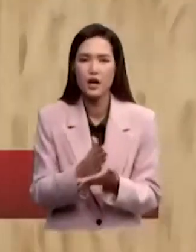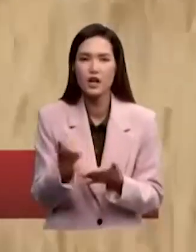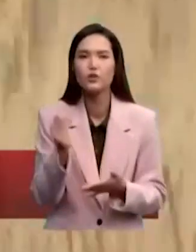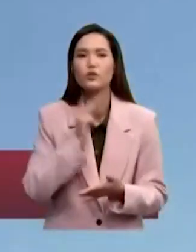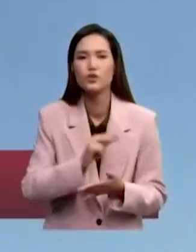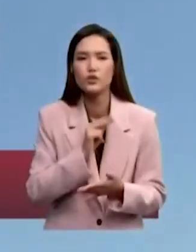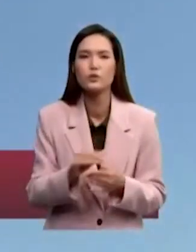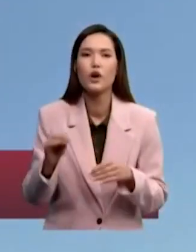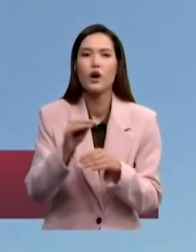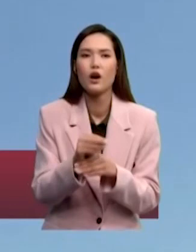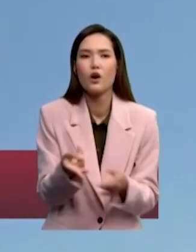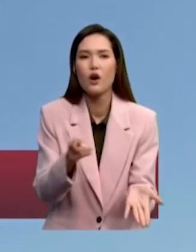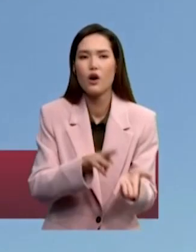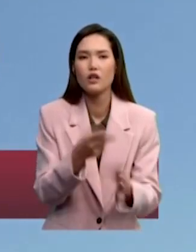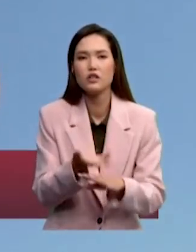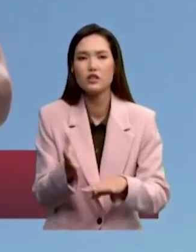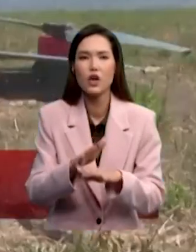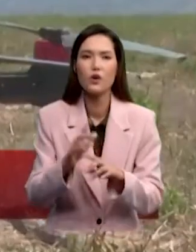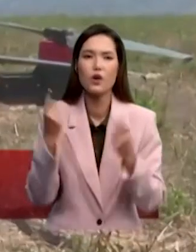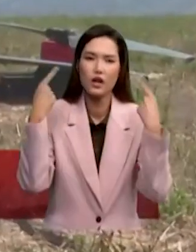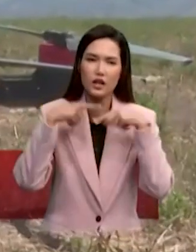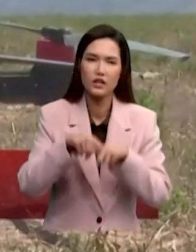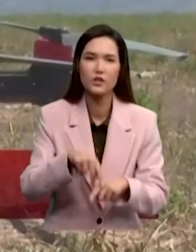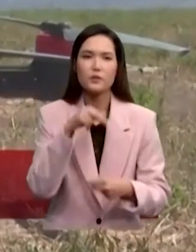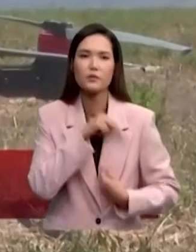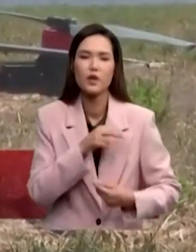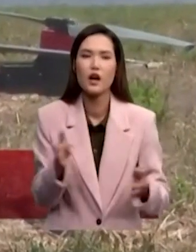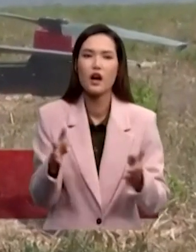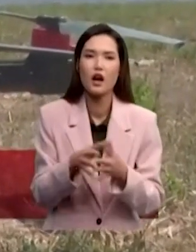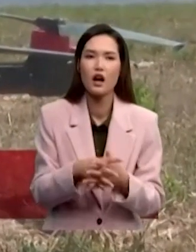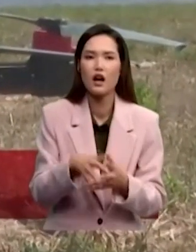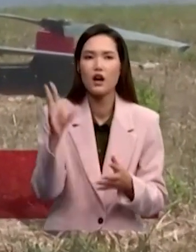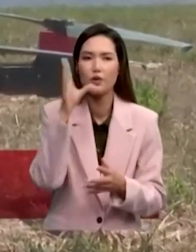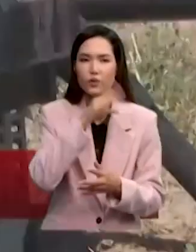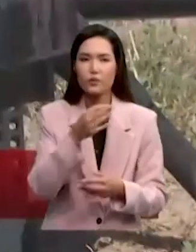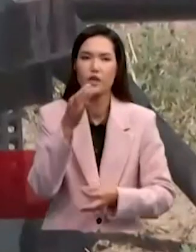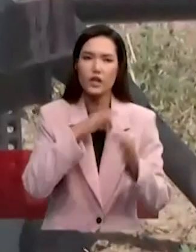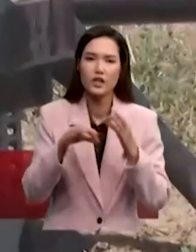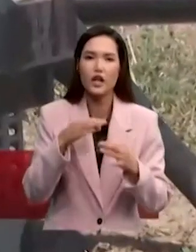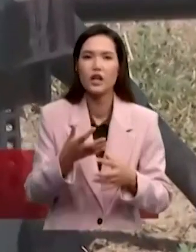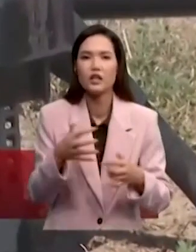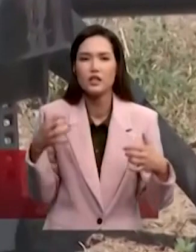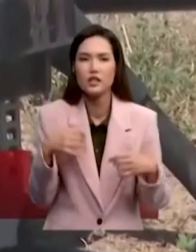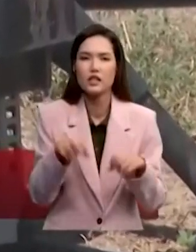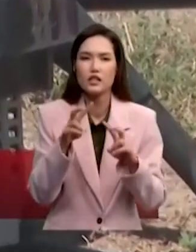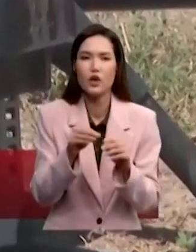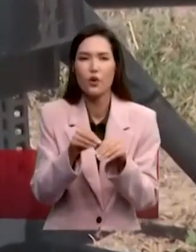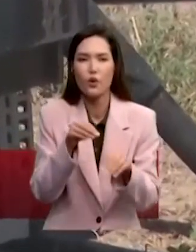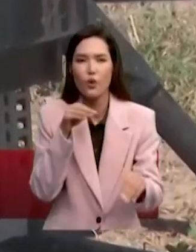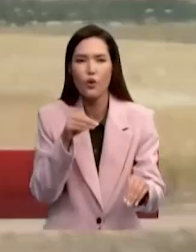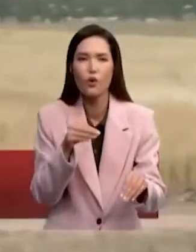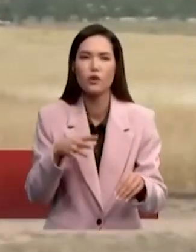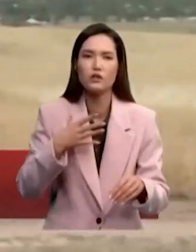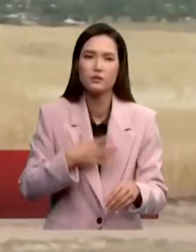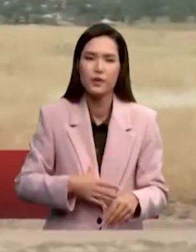үстелінде қондырғы ауыр техниканың қызметін алмастыра алады. Бұрын дәрілеу үшін дихандар арнай көлік жалдап, қалта қағуға